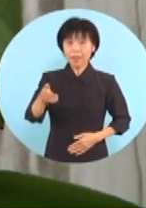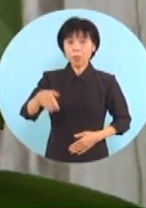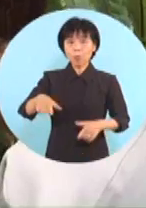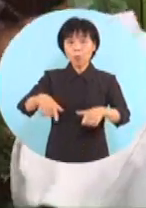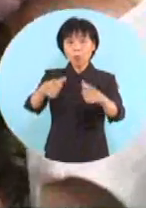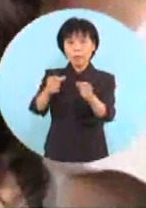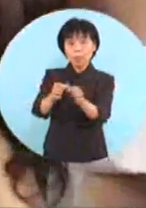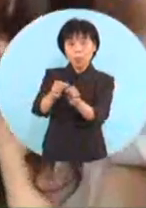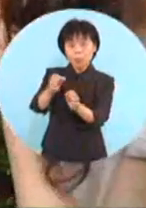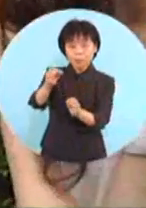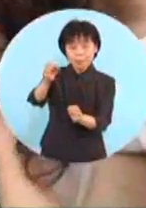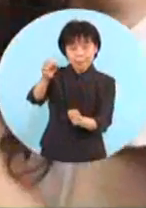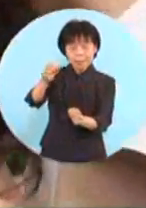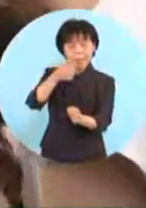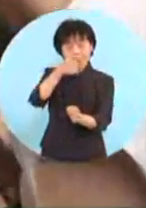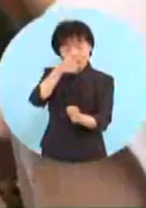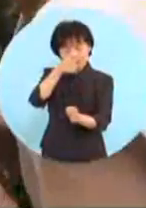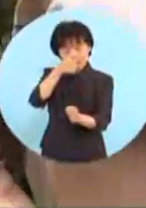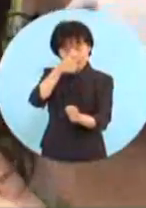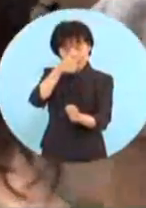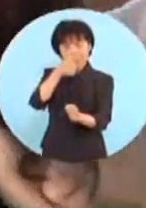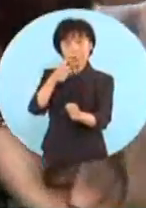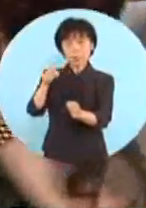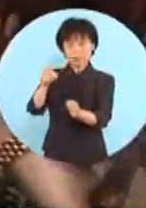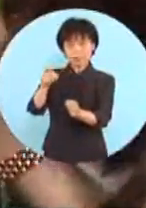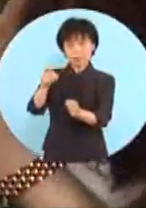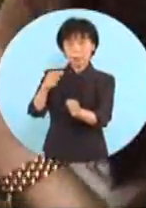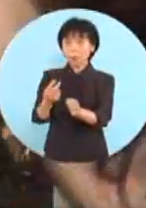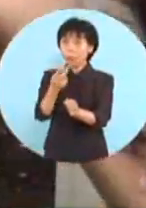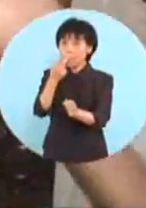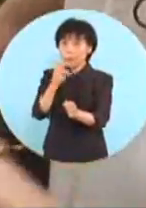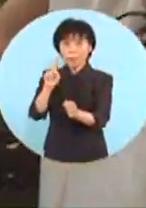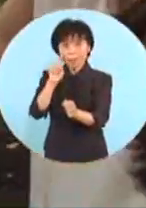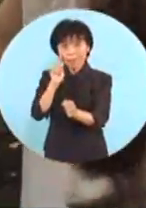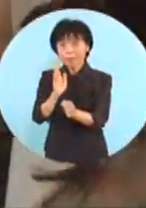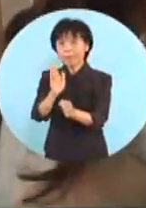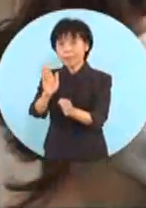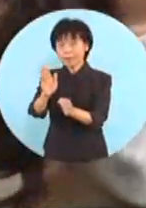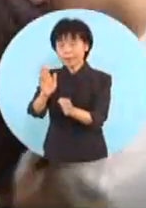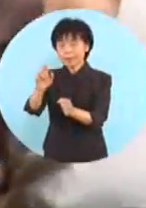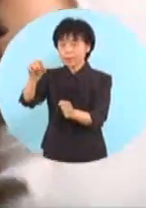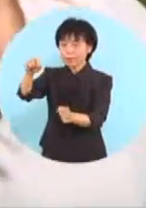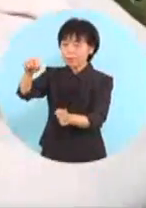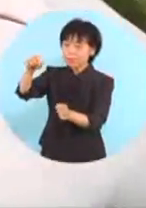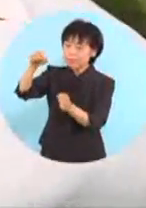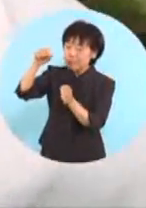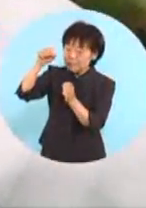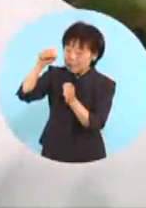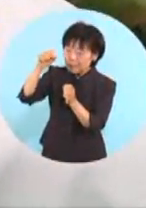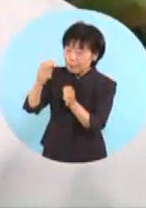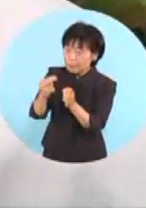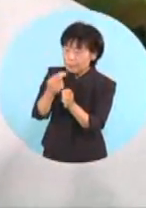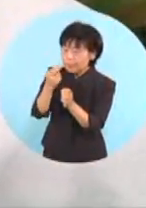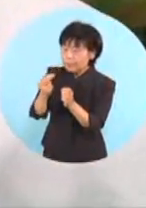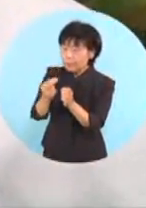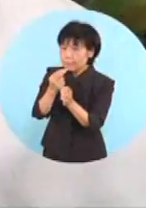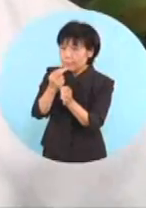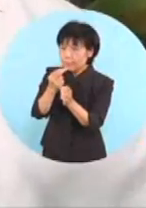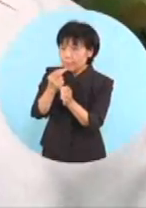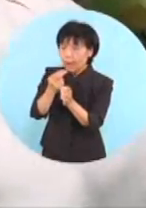ちらはこの実が発酵したものなんですけども、こちらの匂い嗅いでみてください。 こんな茶色くなるんですね。 そうですね。